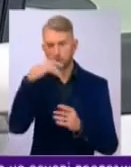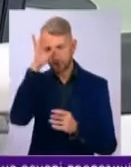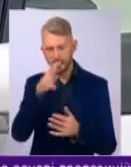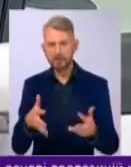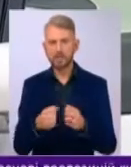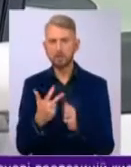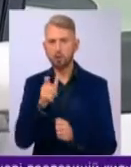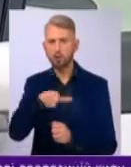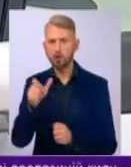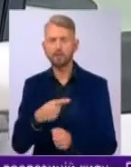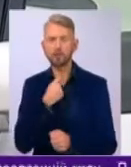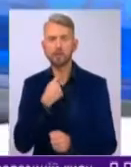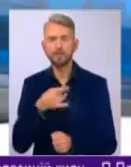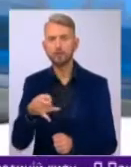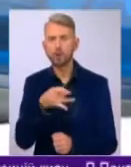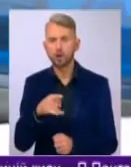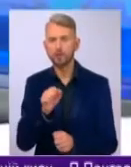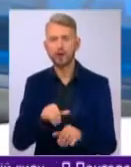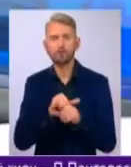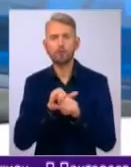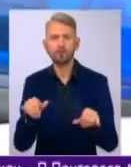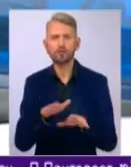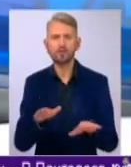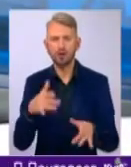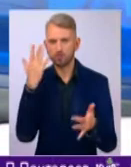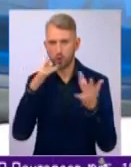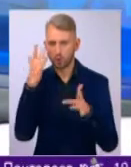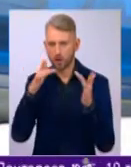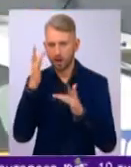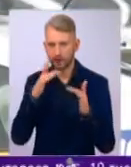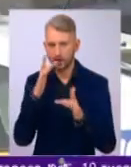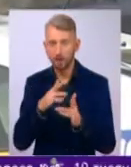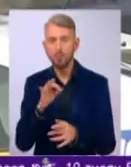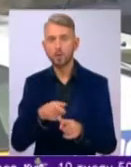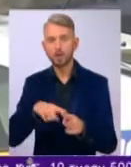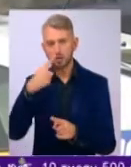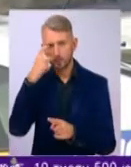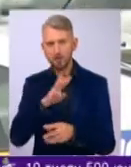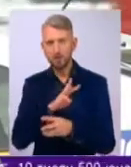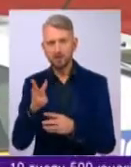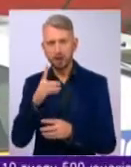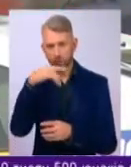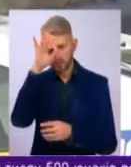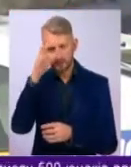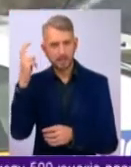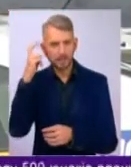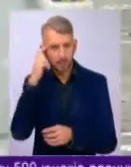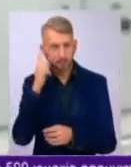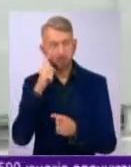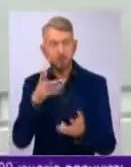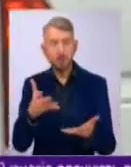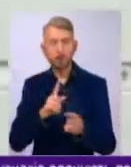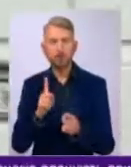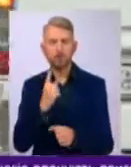3 мешканців Голосіївського регіону за розповсюдження дитячої порнографії. Про це повідомляє сайт поліції Києва. З'ясувалося,